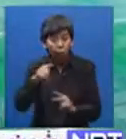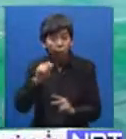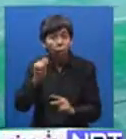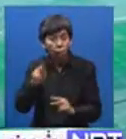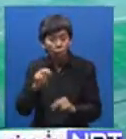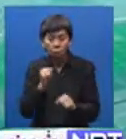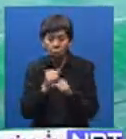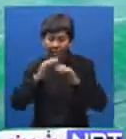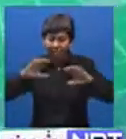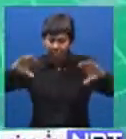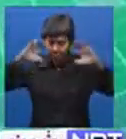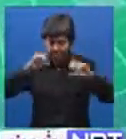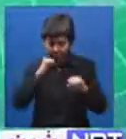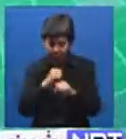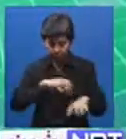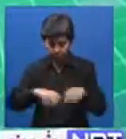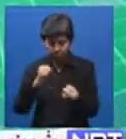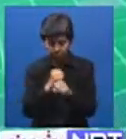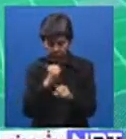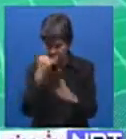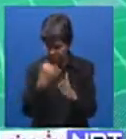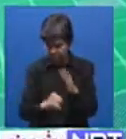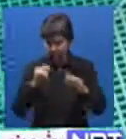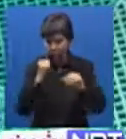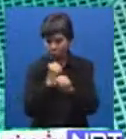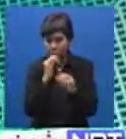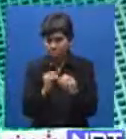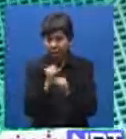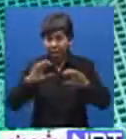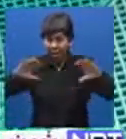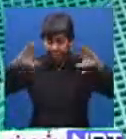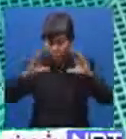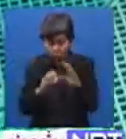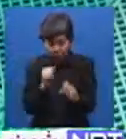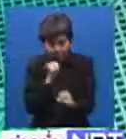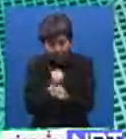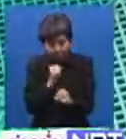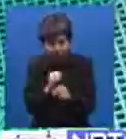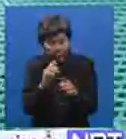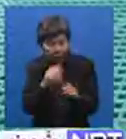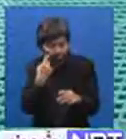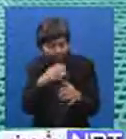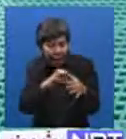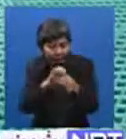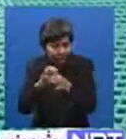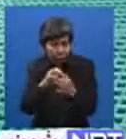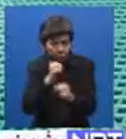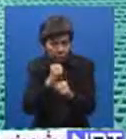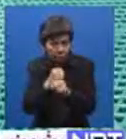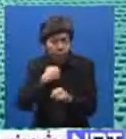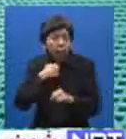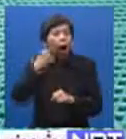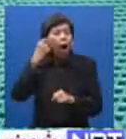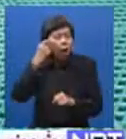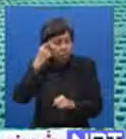การทุจริตในภาครัฐดำเนินการเอาผิดกับข้าราชการพนักงานและบุคคลที่เกี่ยวข้องซึ่งคาดว่